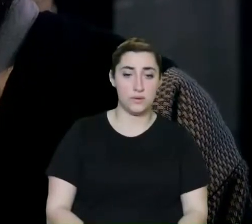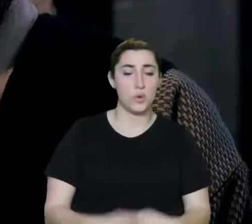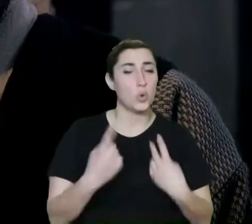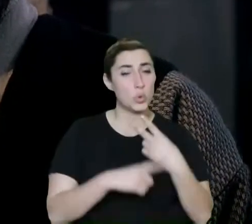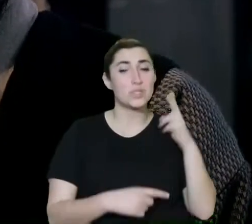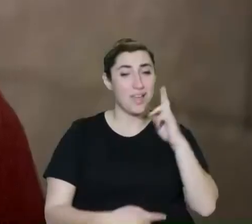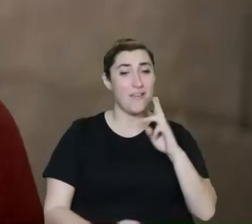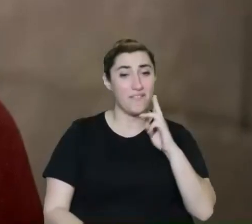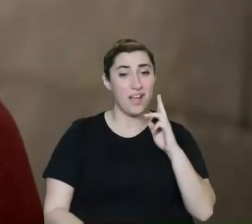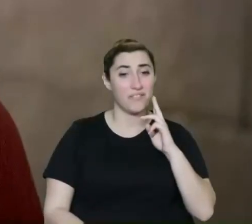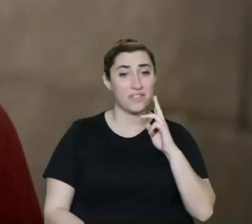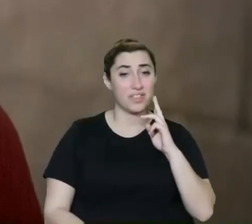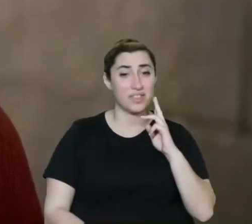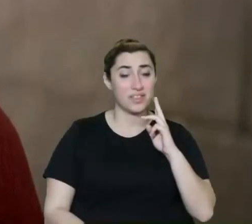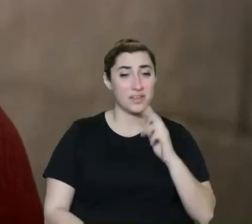Yunus Efendi